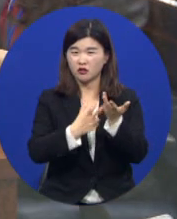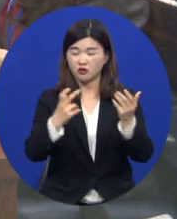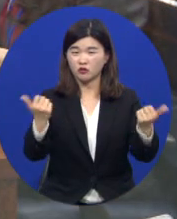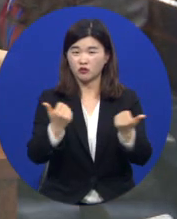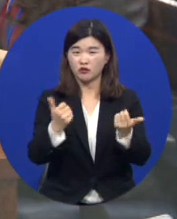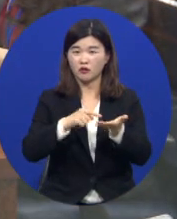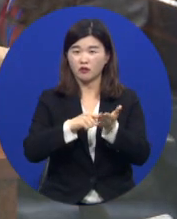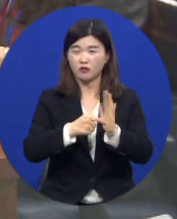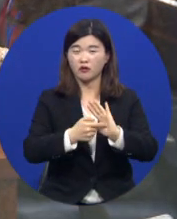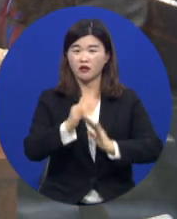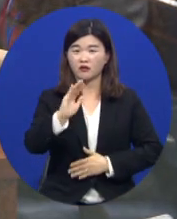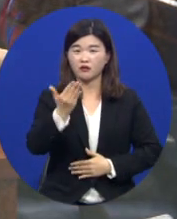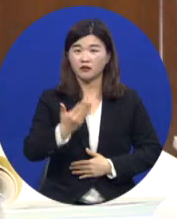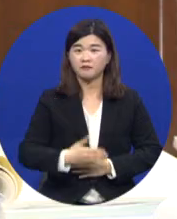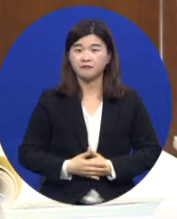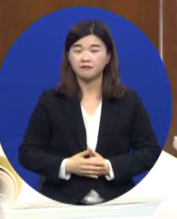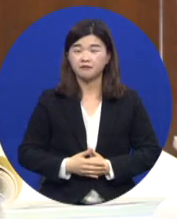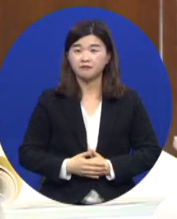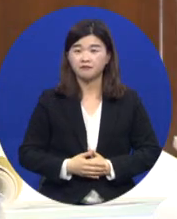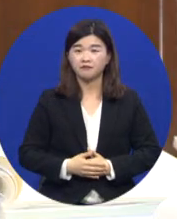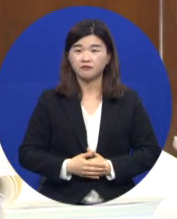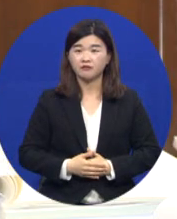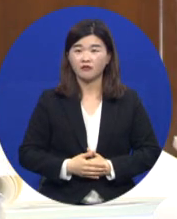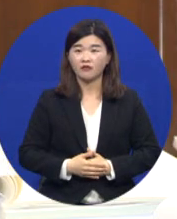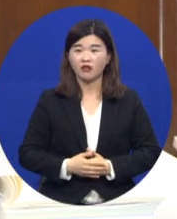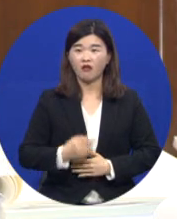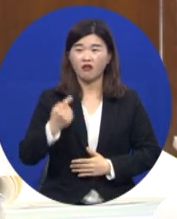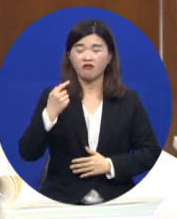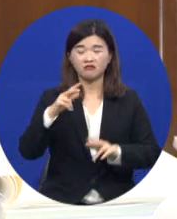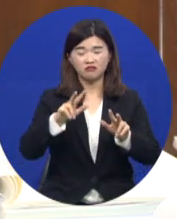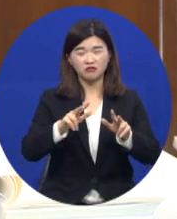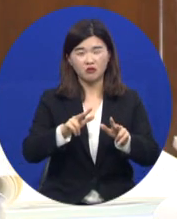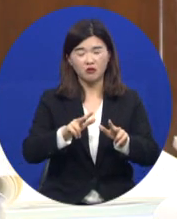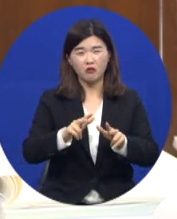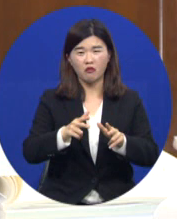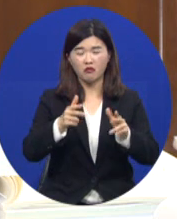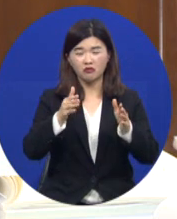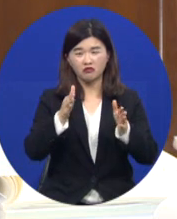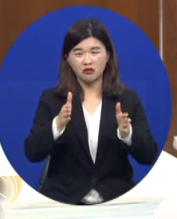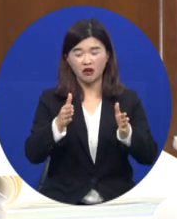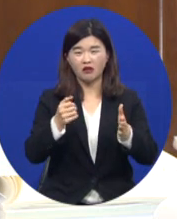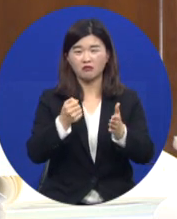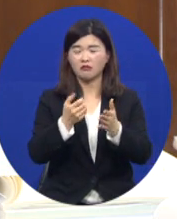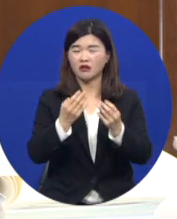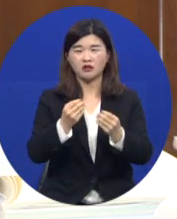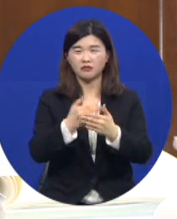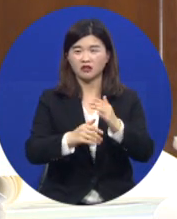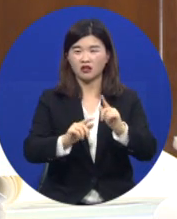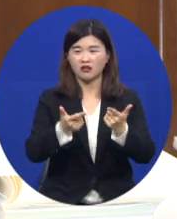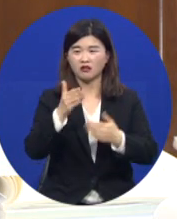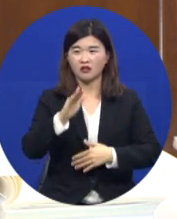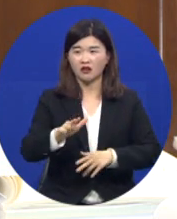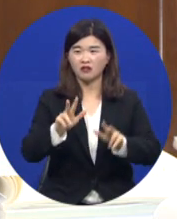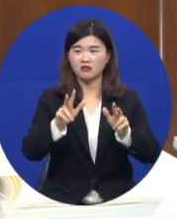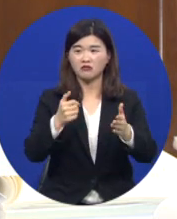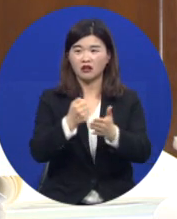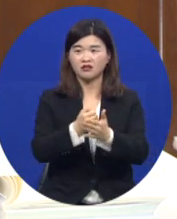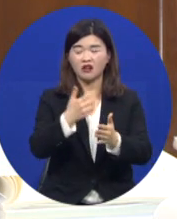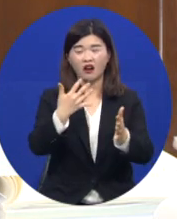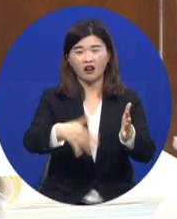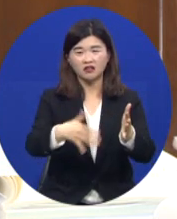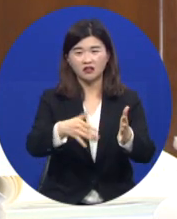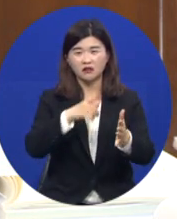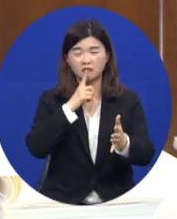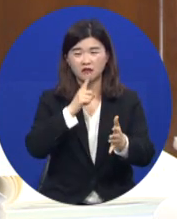제주도 의회에서 나왔습니다. 아니 아직까지 과업시행 기간이 얼마 남지 않았는데 아직까지 핵심 사업을 이렇게 선정하지 못한다는